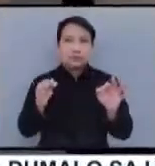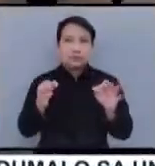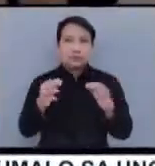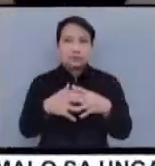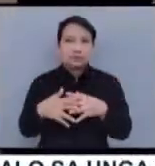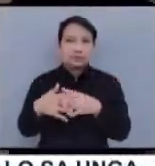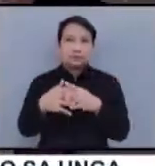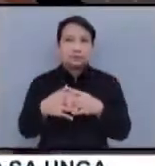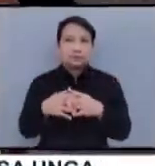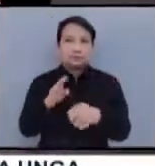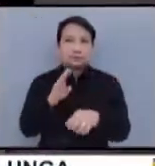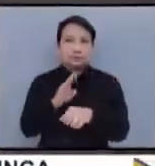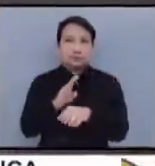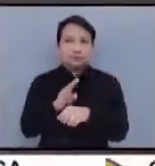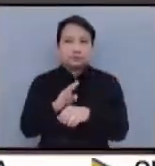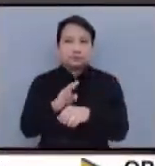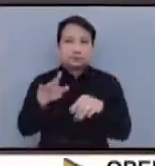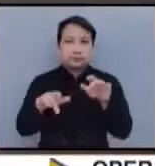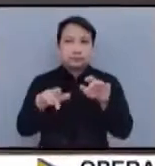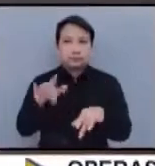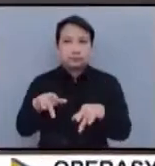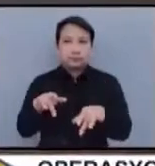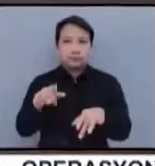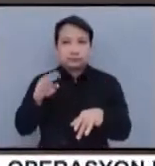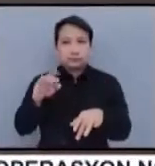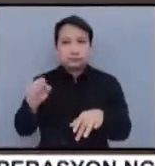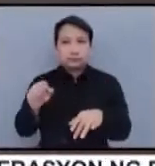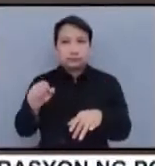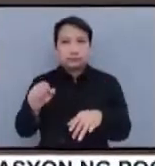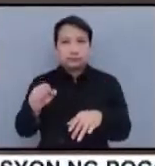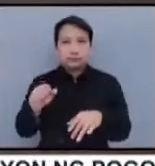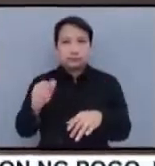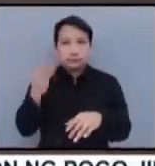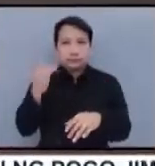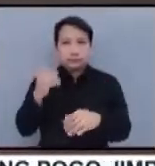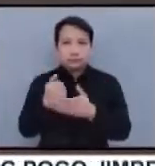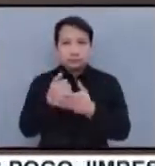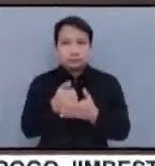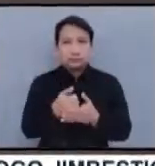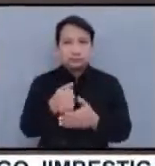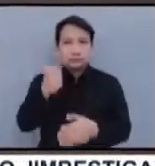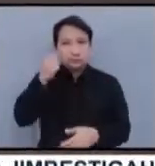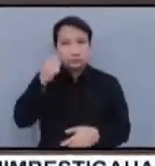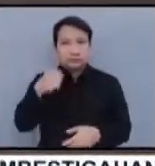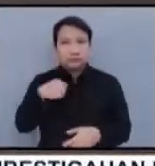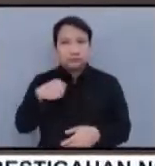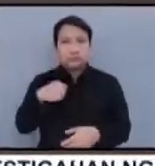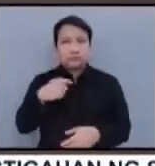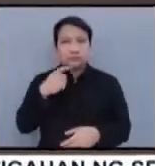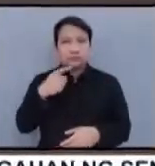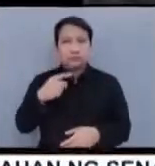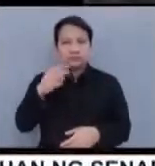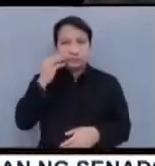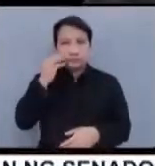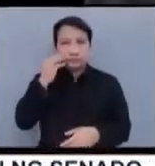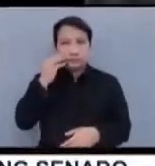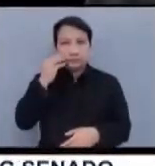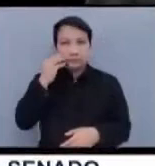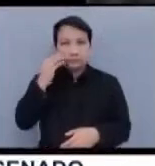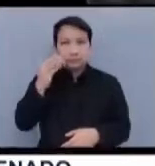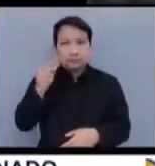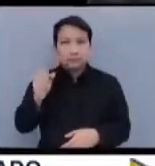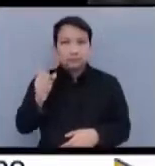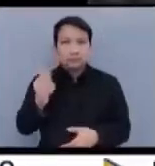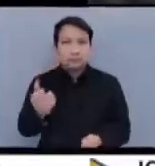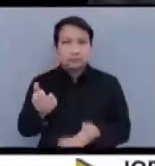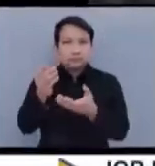British, Moroccan at Swedish nationals. Nakalaya sila sa tulong ni Saudi Crown Prince Mohammed bin Salman. Pinuri naman ni